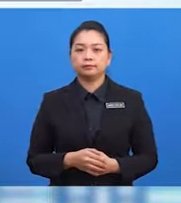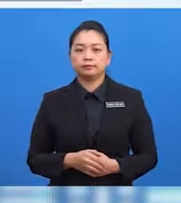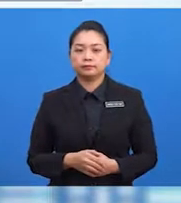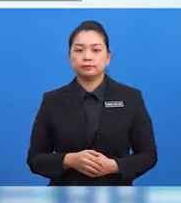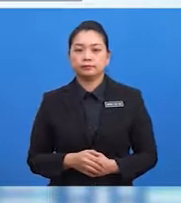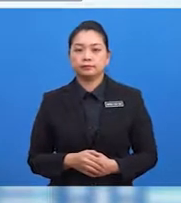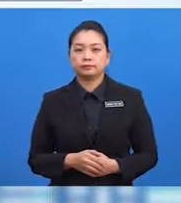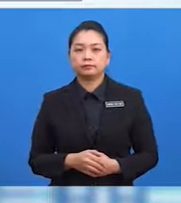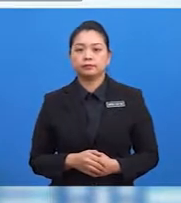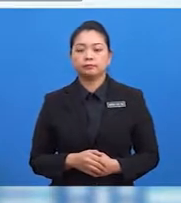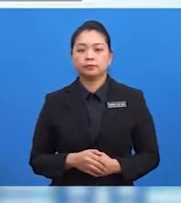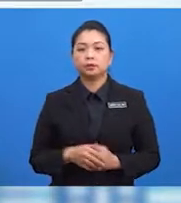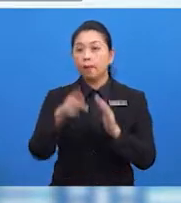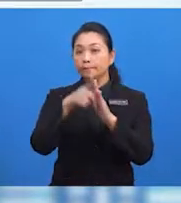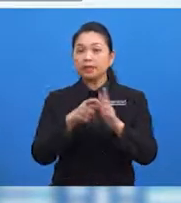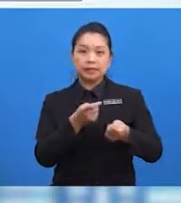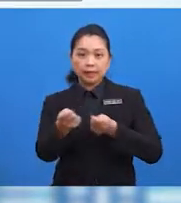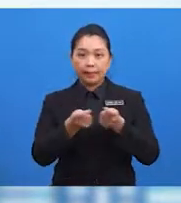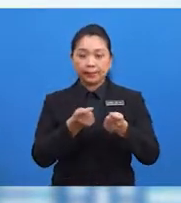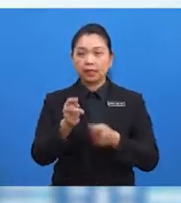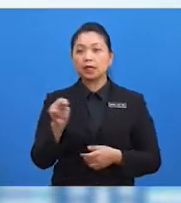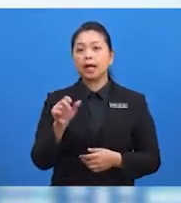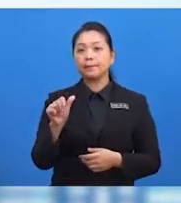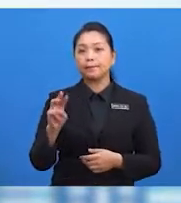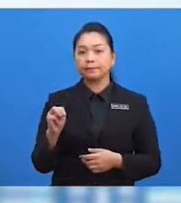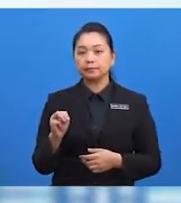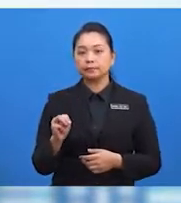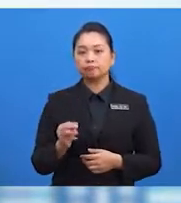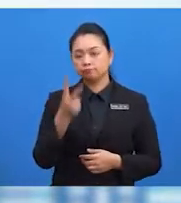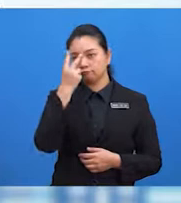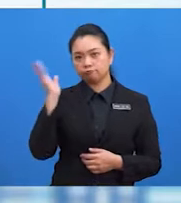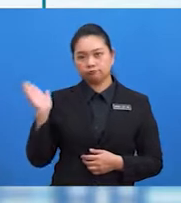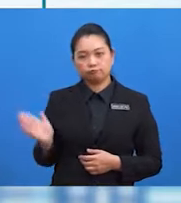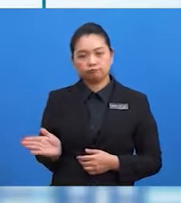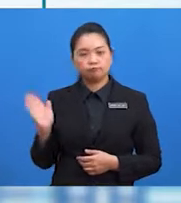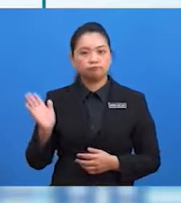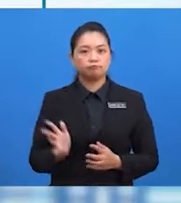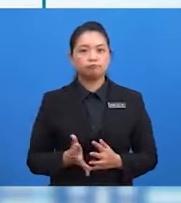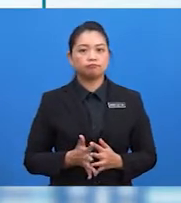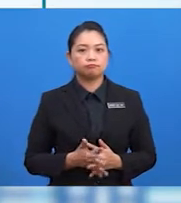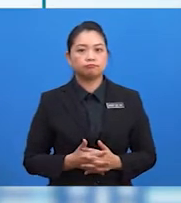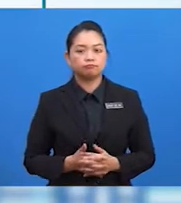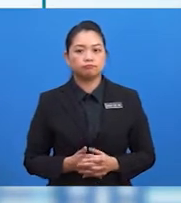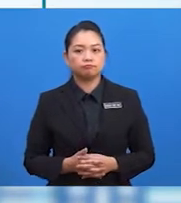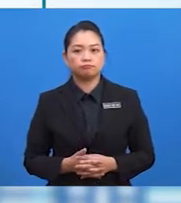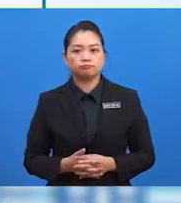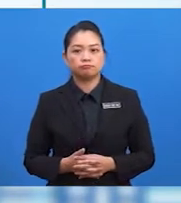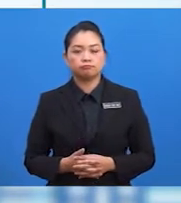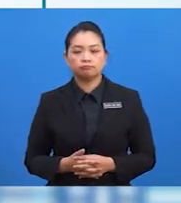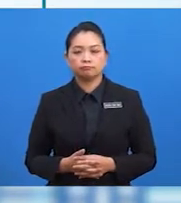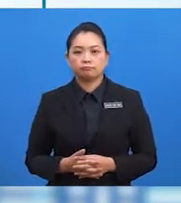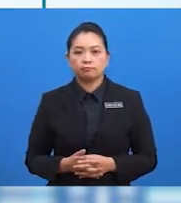Keempat, sektor pentadbiran am. Perbelanjaan untuk sektor perkhidmatan ekonomi merupakan perbelanjaan